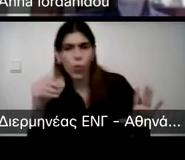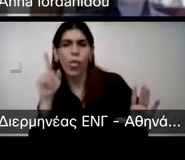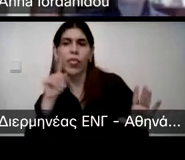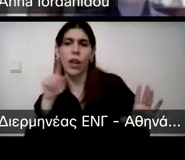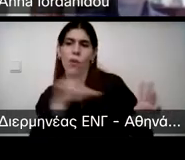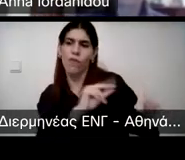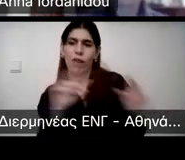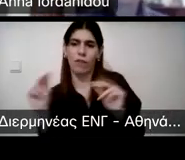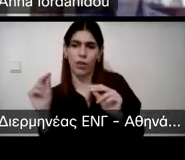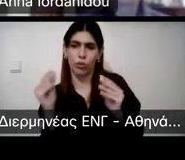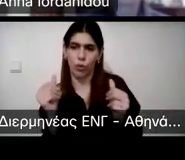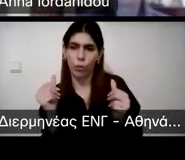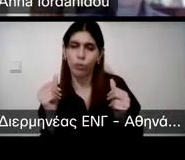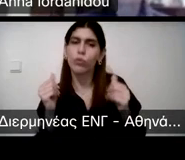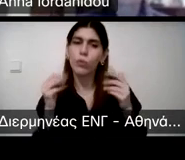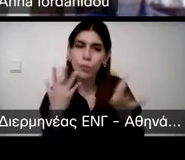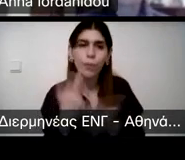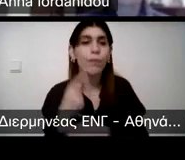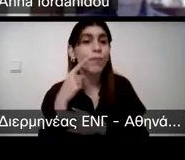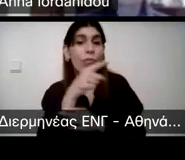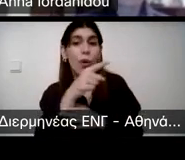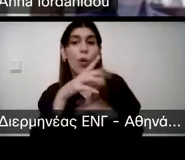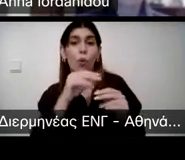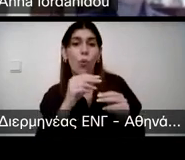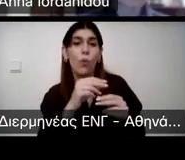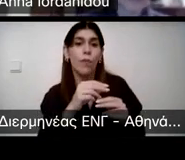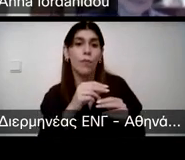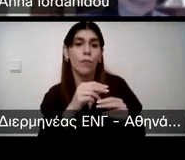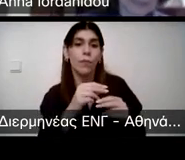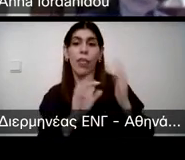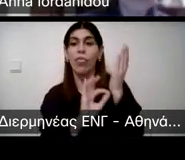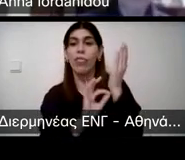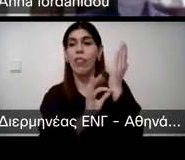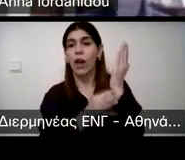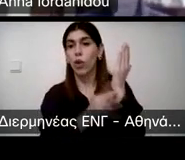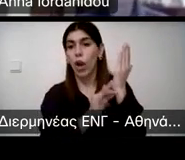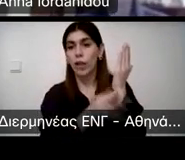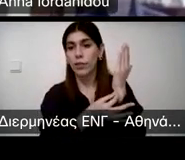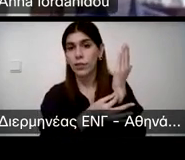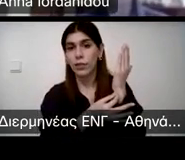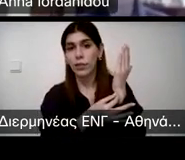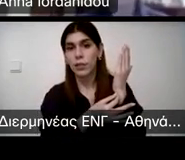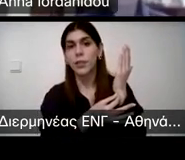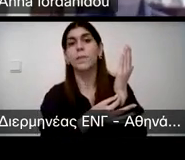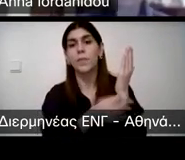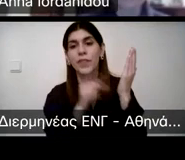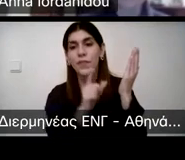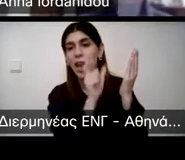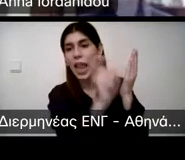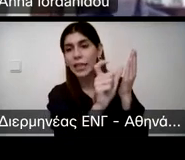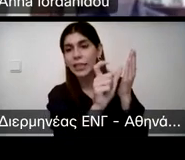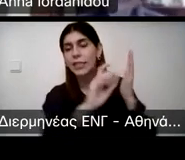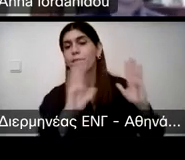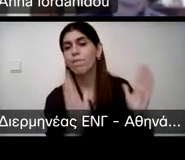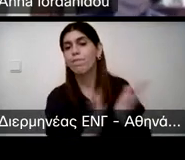Εδώ έχουμε τη διδάκτορα η οποία έχει υποφέρει αρκετά.